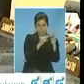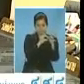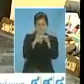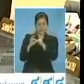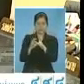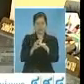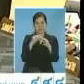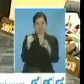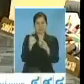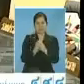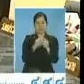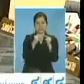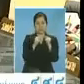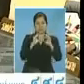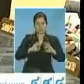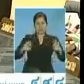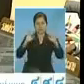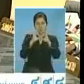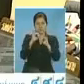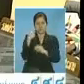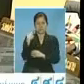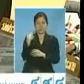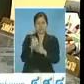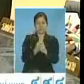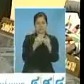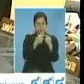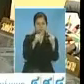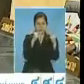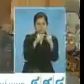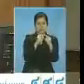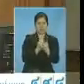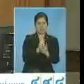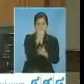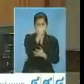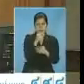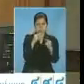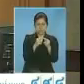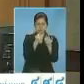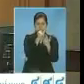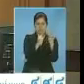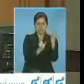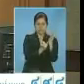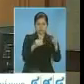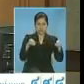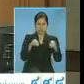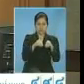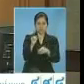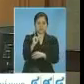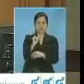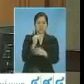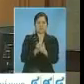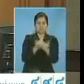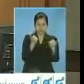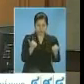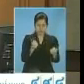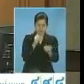ที่ยวเมืองใหญ่ๆแต่เรายังไม่ได้เชื่อมโยงจุดท่องเที่ยวเมืองใหญ่นั้นไปยังเมืองจังหวัดใกล้เคียงซึ่งวันนี้จะพบว่